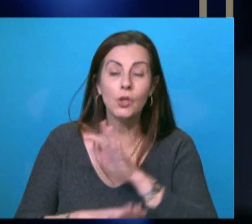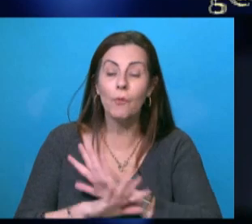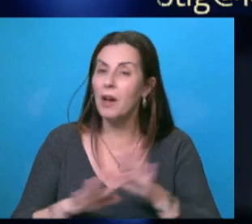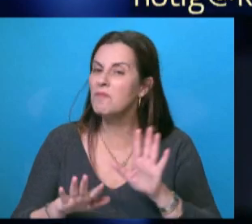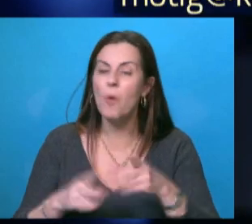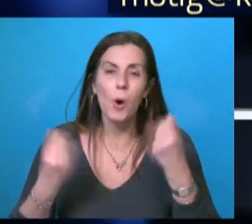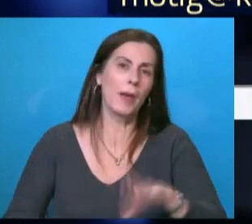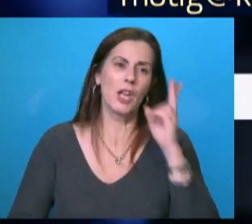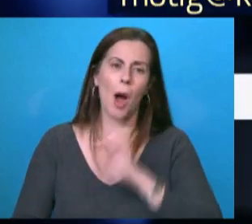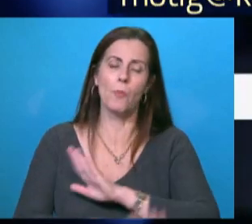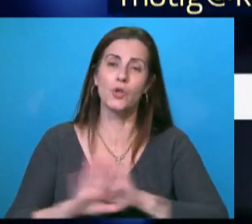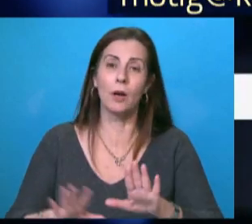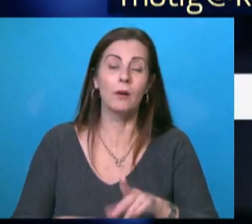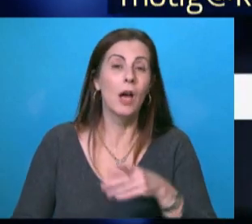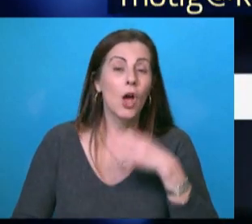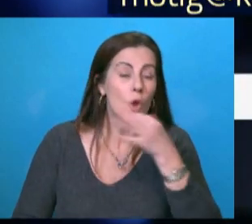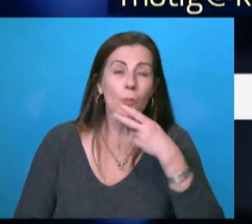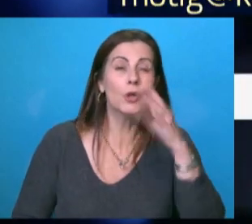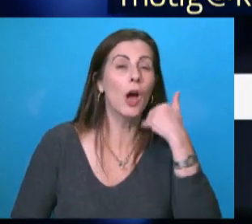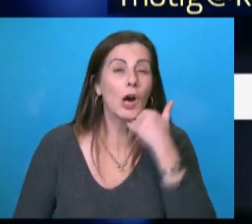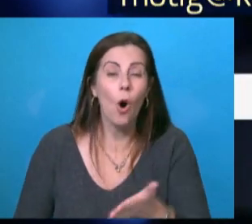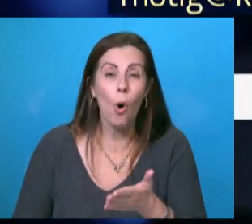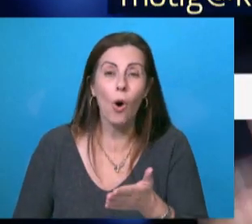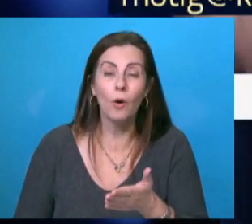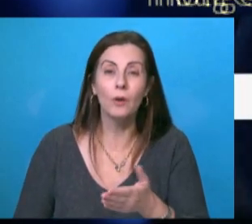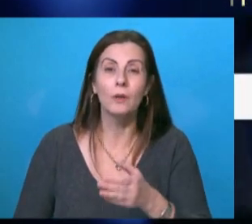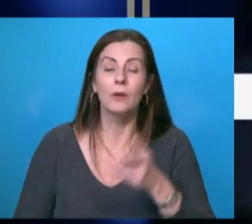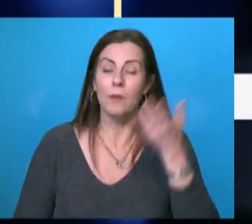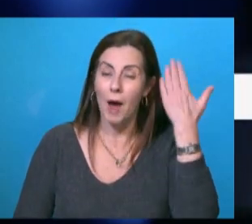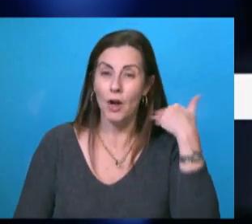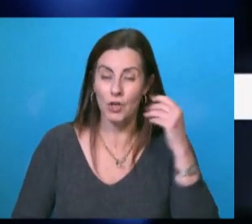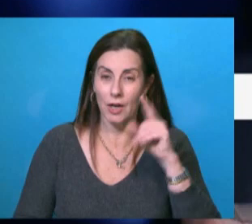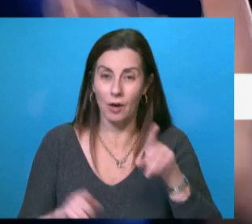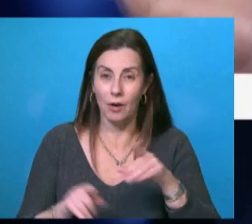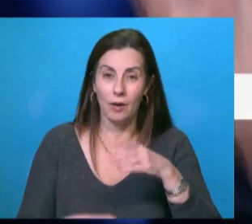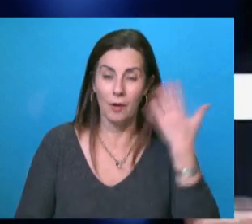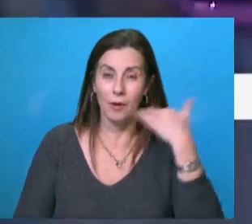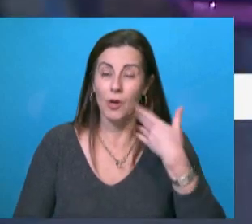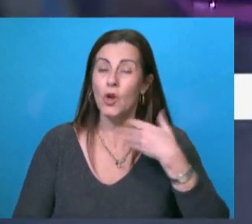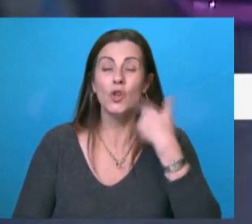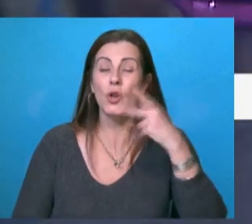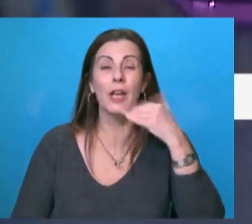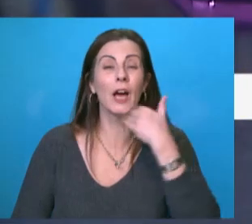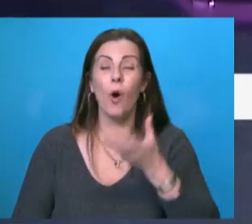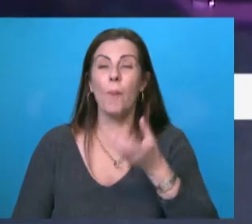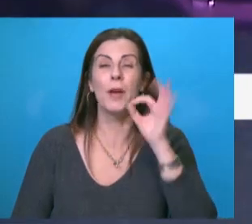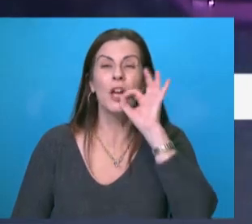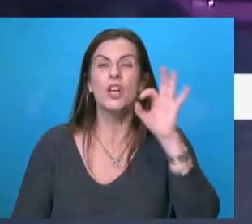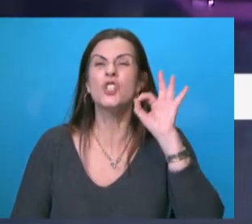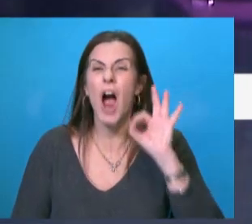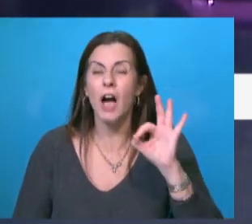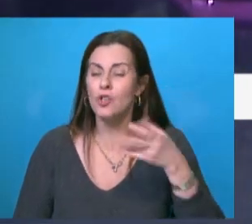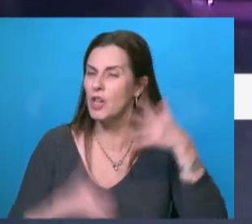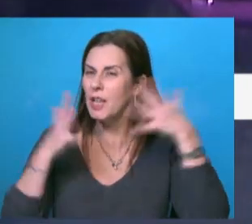מוחלט. נאום יותר גרוע מהמורה הרוחני שלו בשעתו, אריה דרעי, שהתנפל על כל מערכת